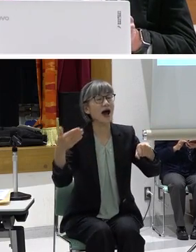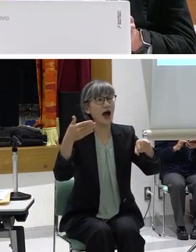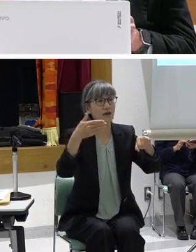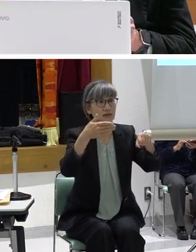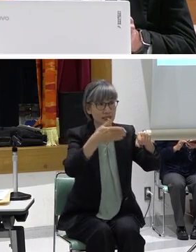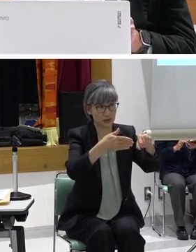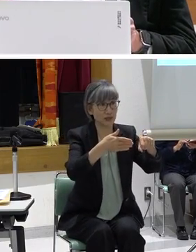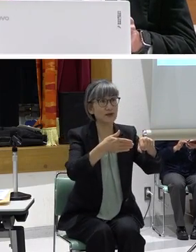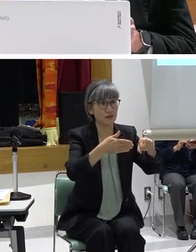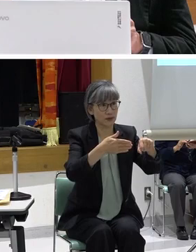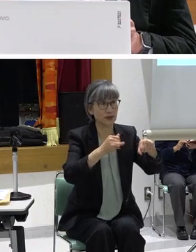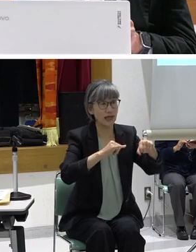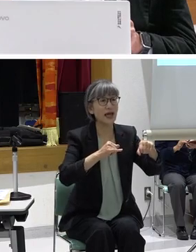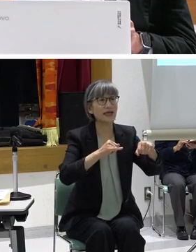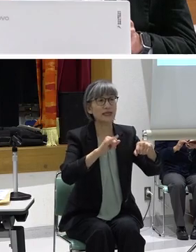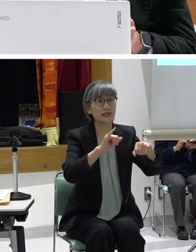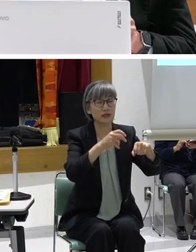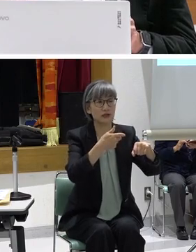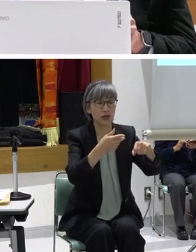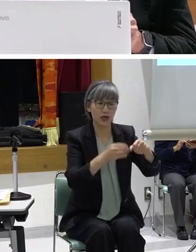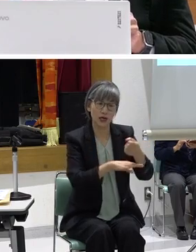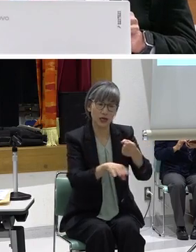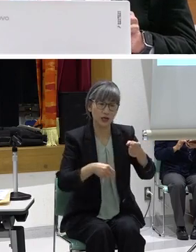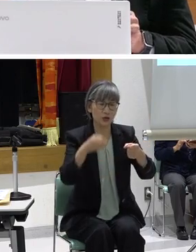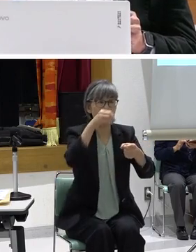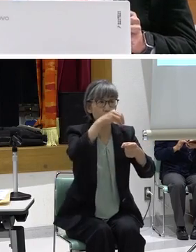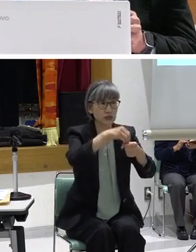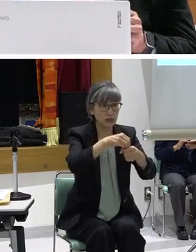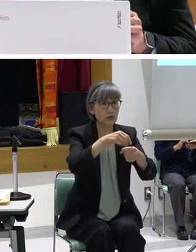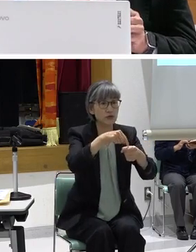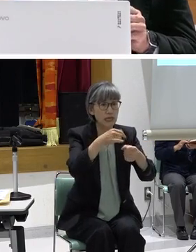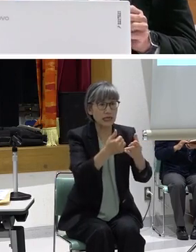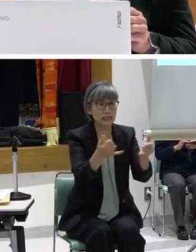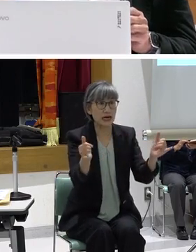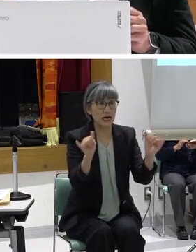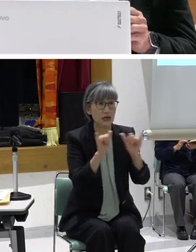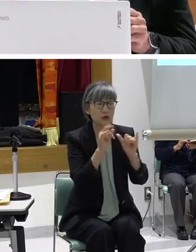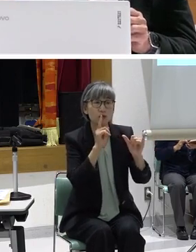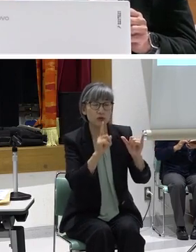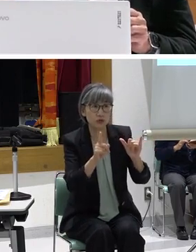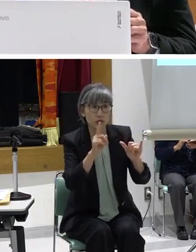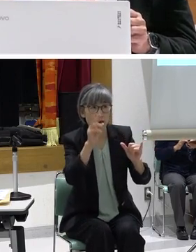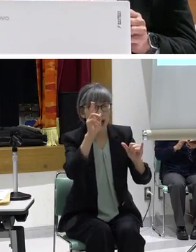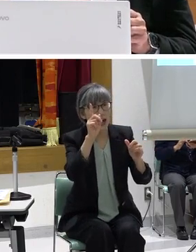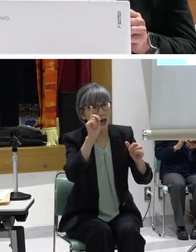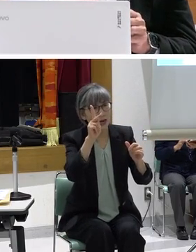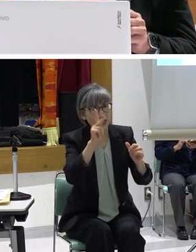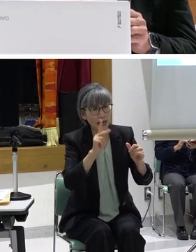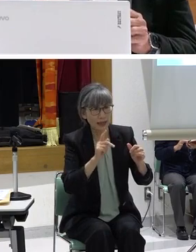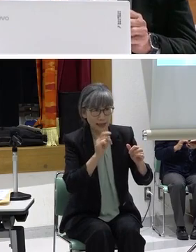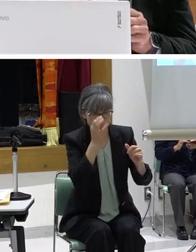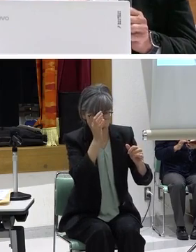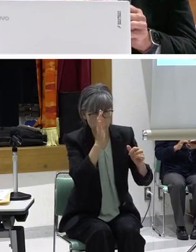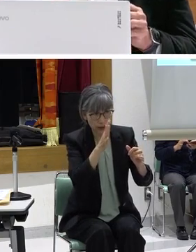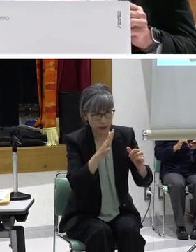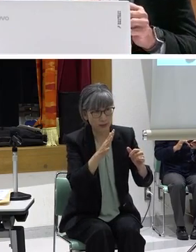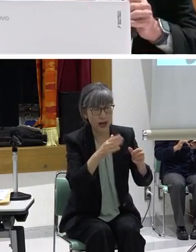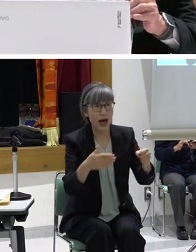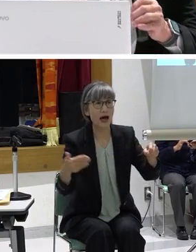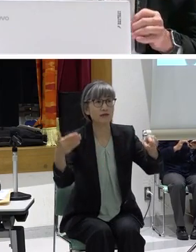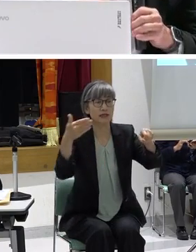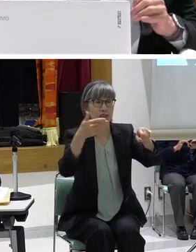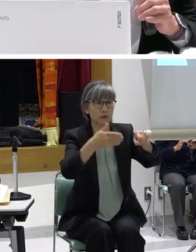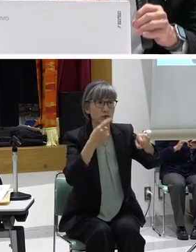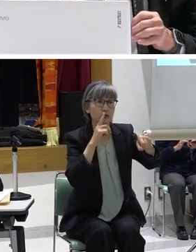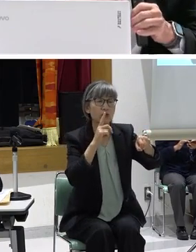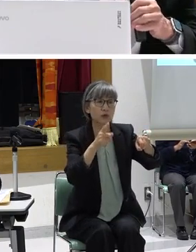クルーシブな社会、このちょっとカタカナ語で申し訳ないんですけど、アクセシブル、まあ、誰